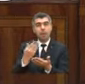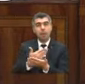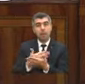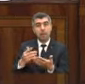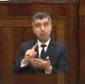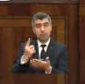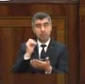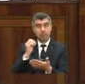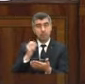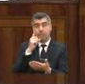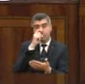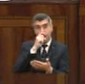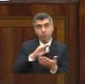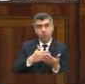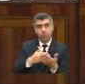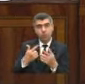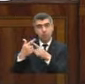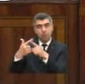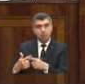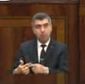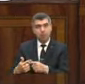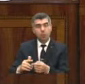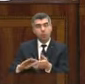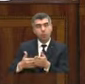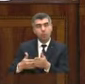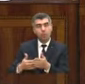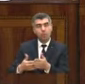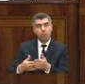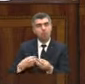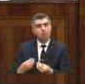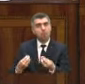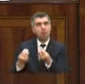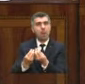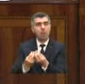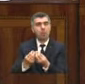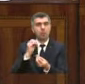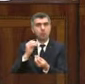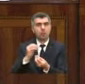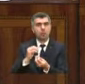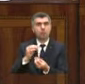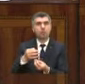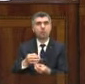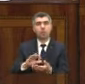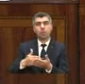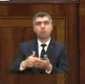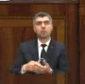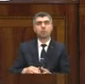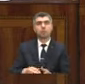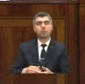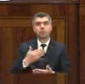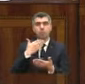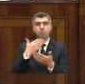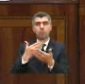كبيرة السيد الرئيس باش تمولوا، وكتمشيو لصندوق المقاصة، وحنا معاكم باش تمشيو للمقاصة، ولكن هادو أولى. سيد الرئيس